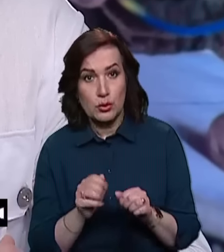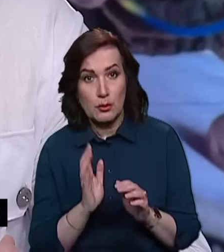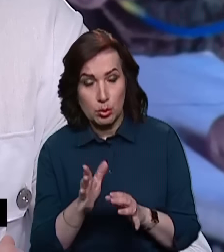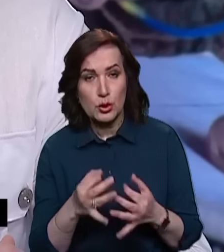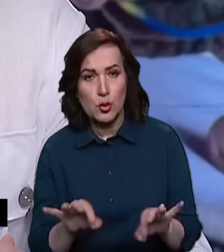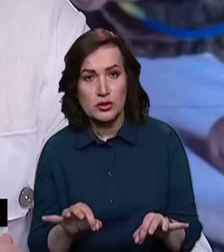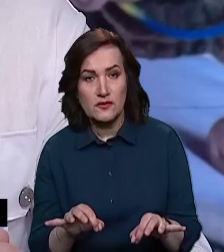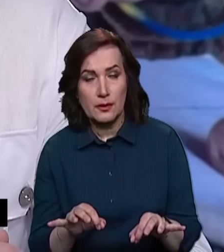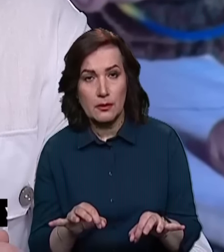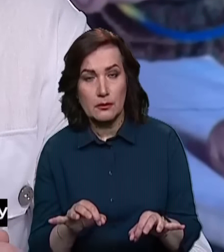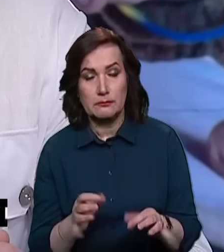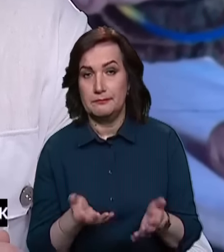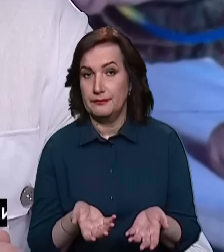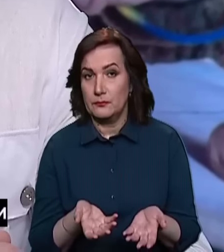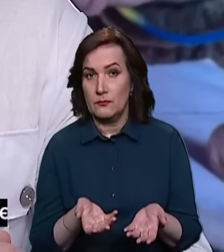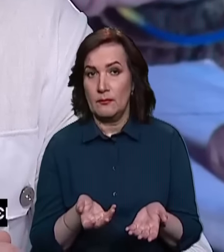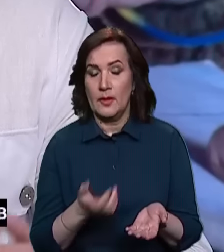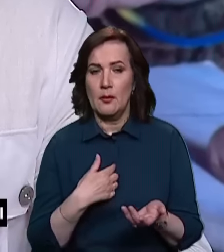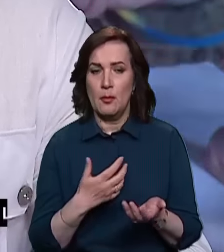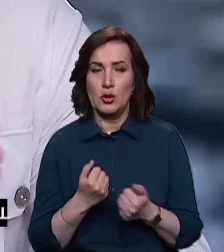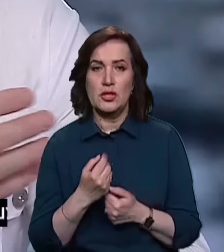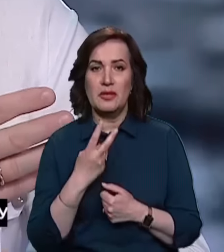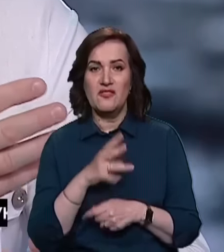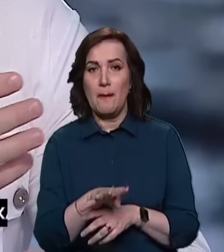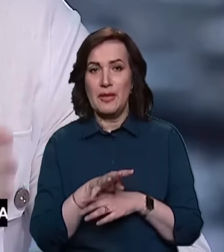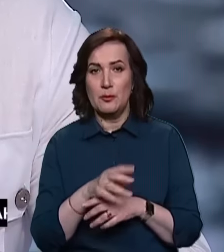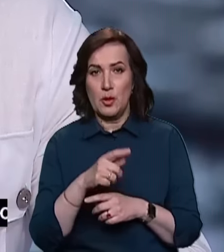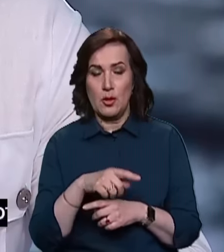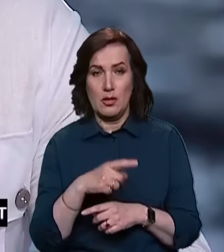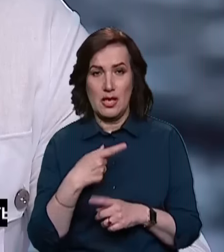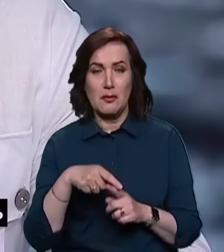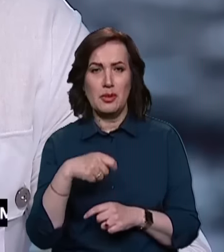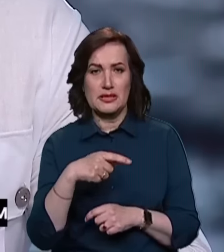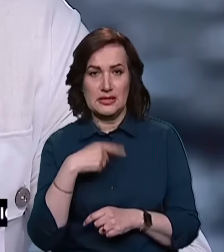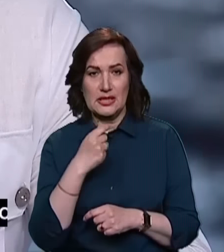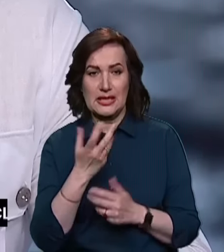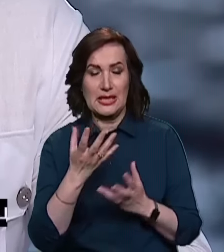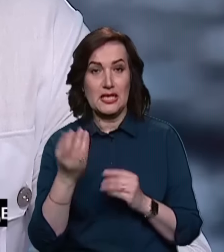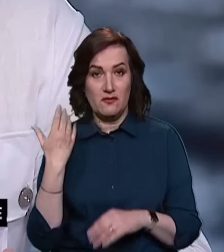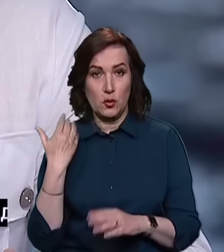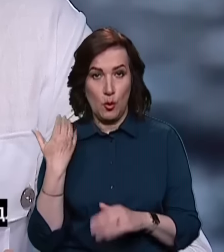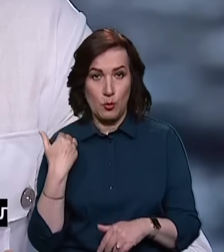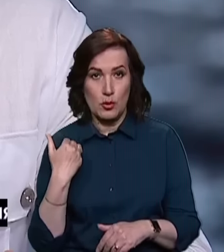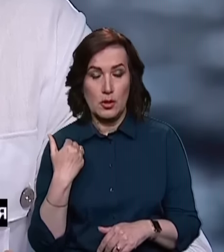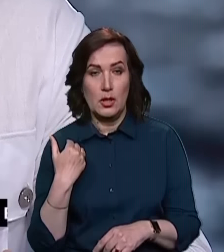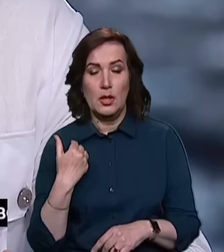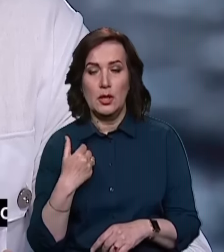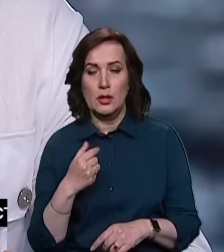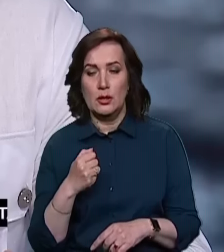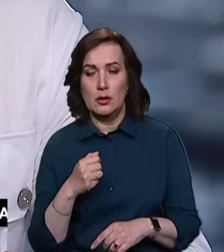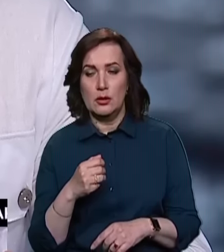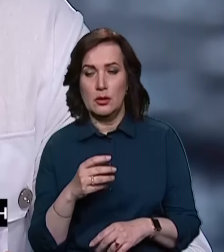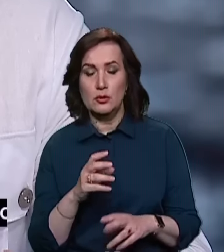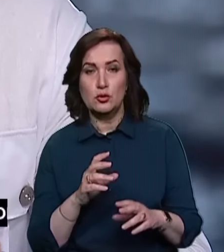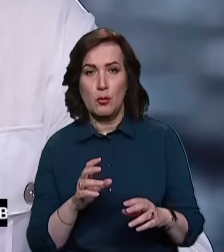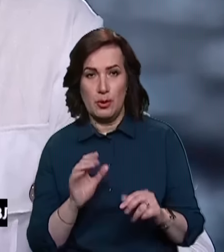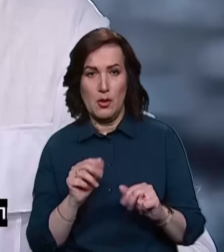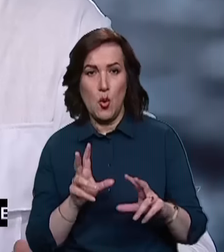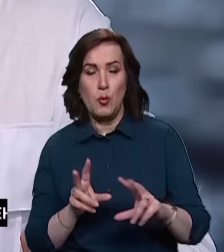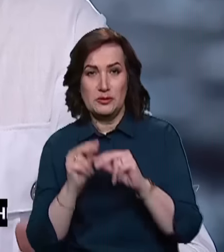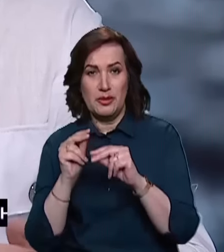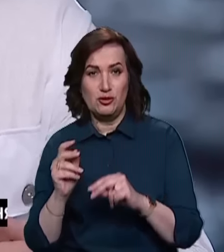дозвіл? Питання. Ми отримали два Петріоти, про які президент казав кілька днів тому, для того, щоб убезпечити